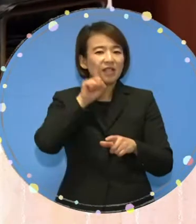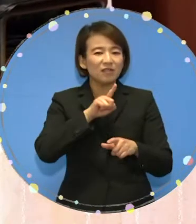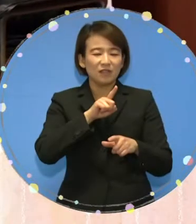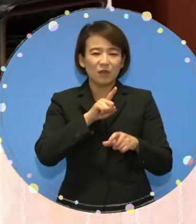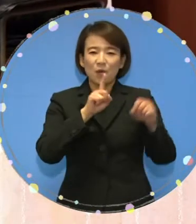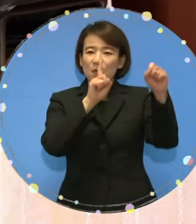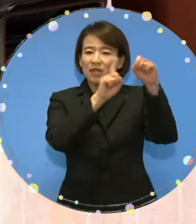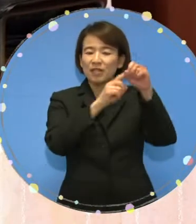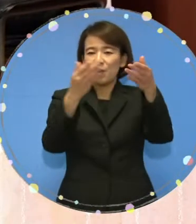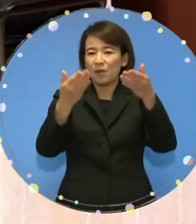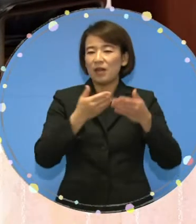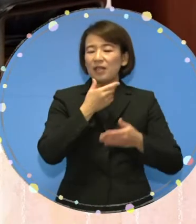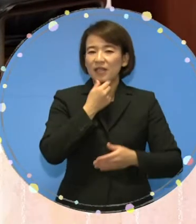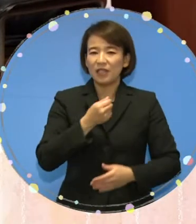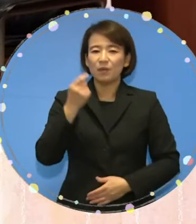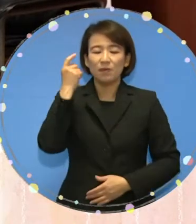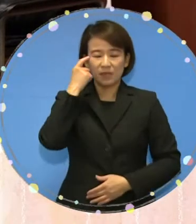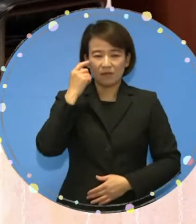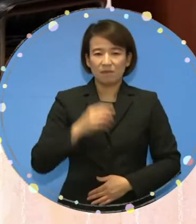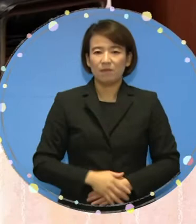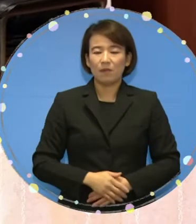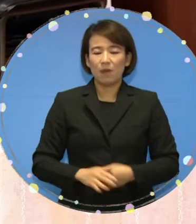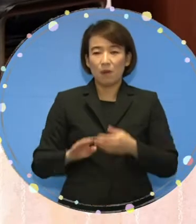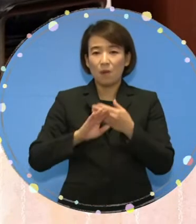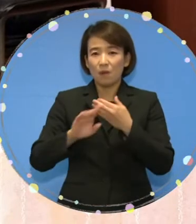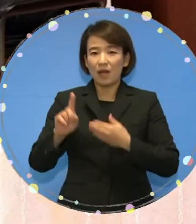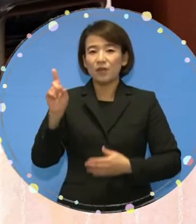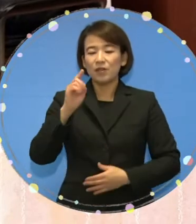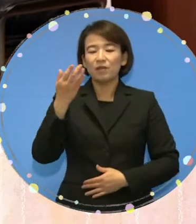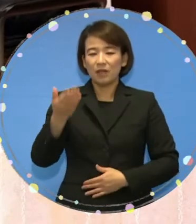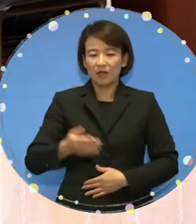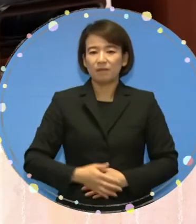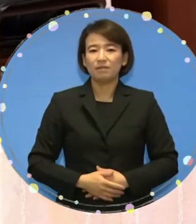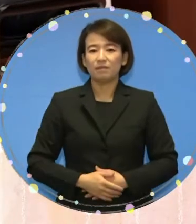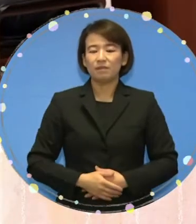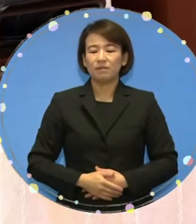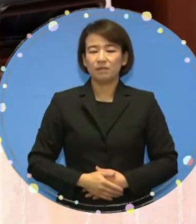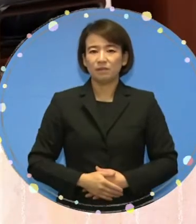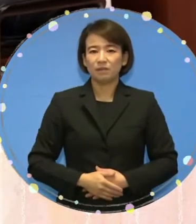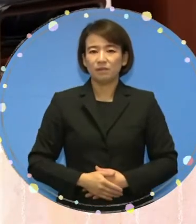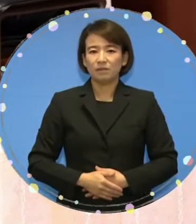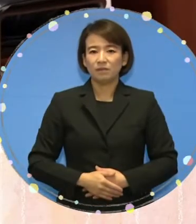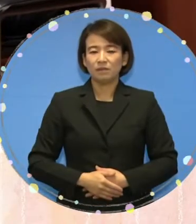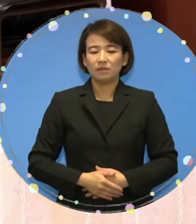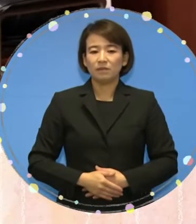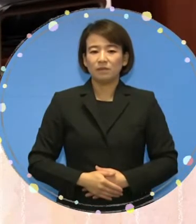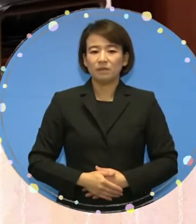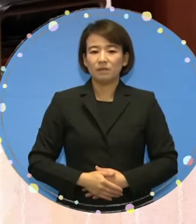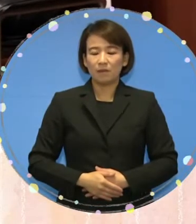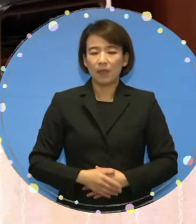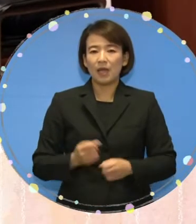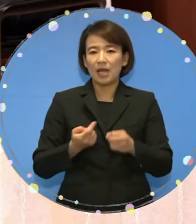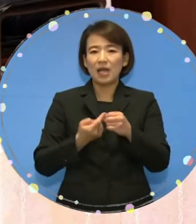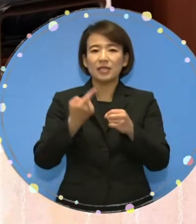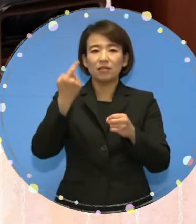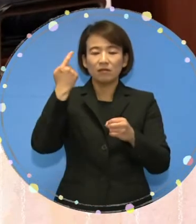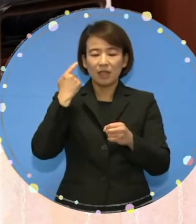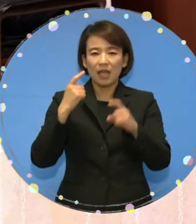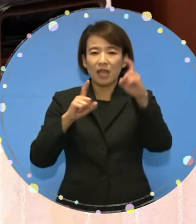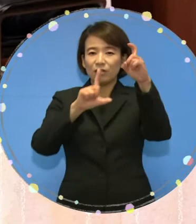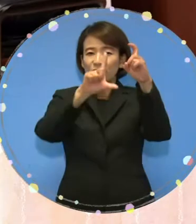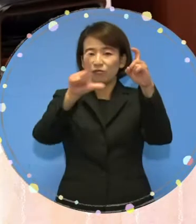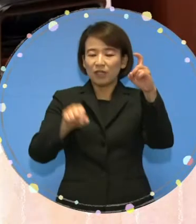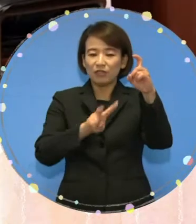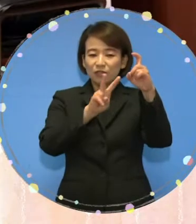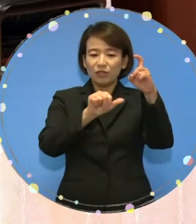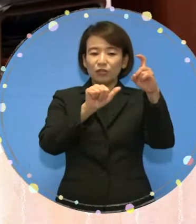を実行していただきたいと思います他にはどのような取り組みがありますかはい昨年の10月